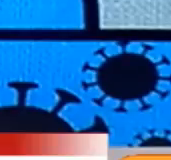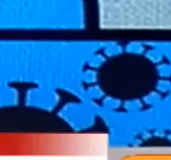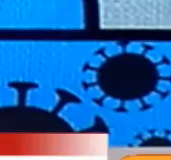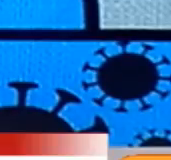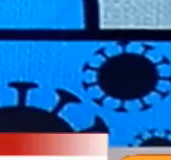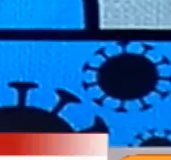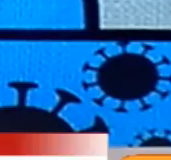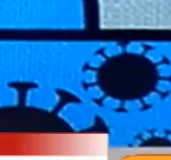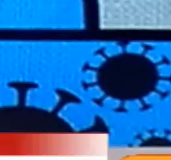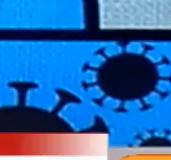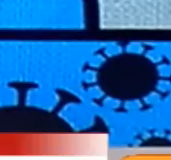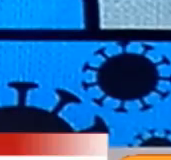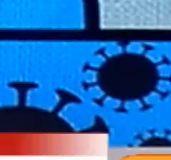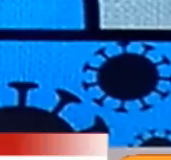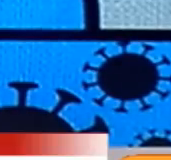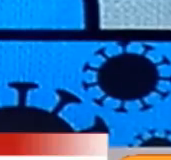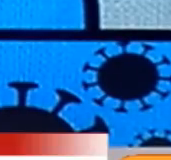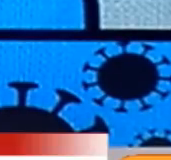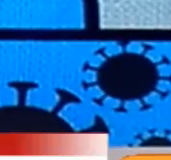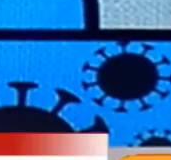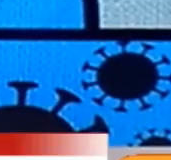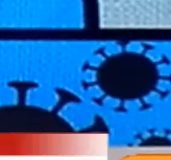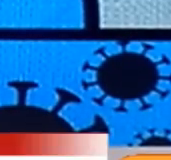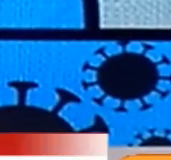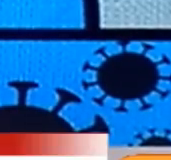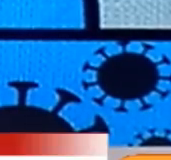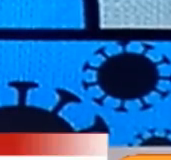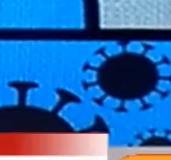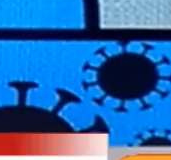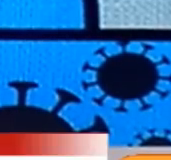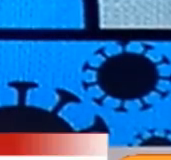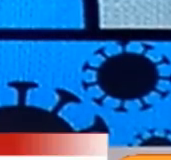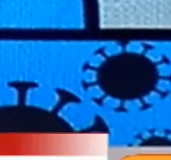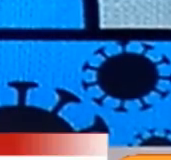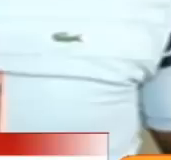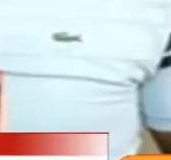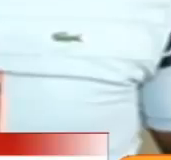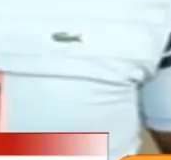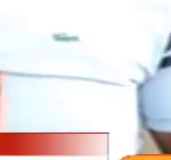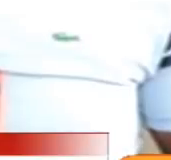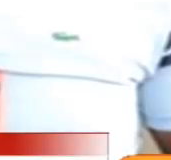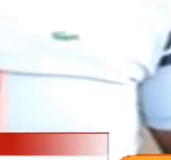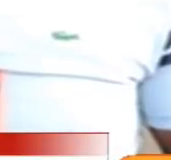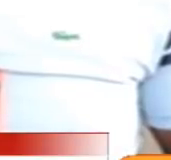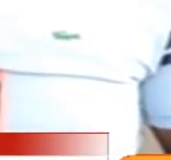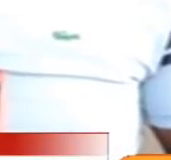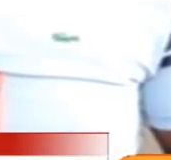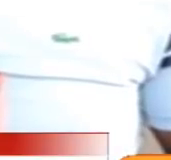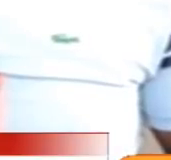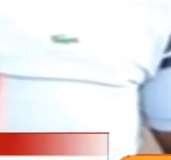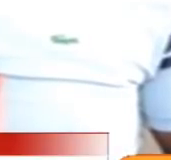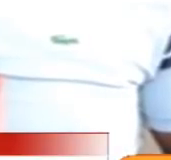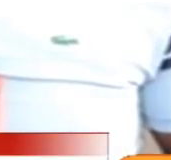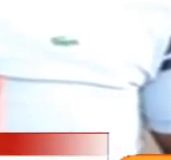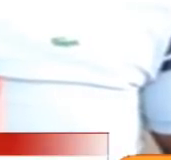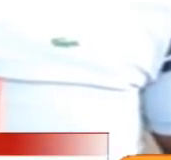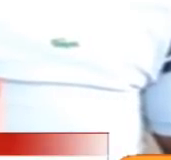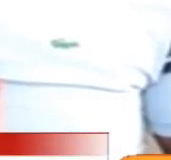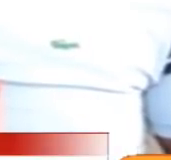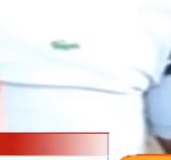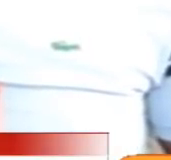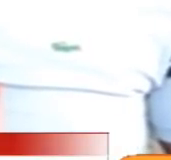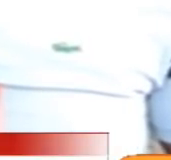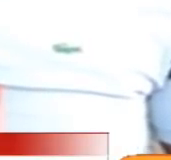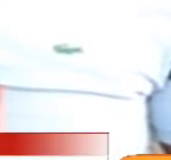hawakufuata maagizo. Kwa hivi sasa tunaungana naye Francis Mtalaki atufahamishe jinsi hali ilivyo kwa hivi sasa. Kwako Francis